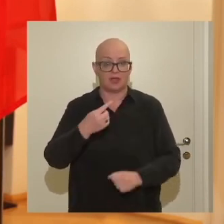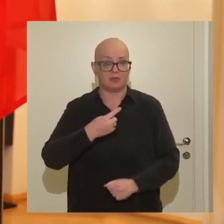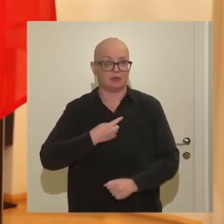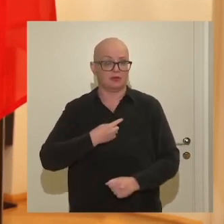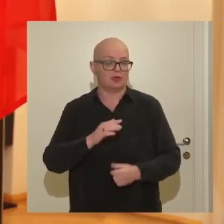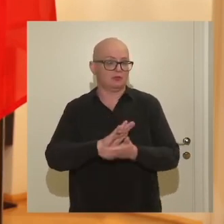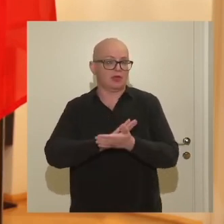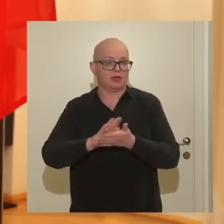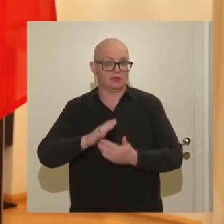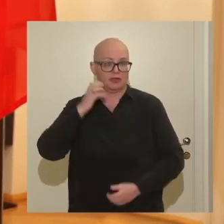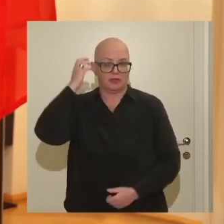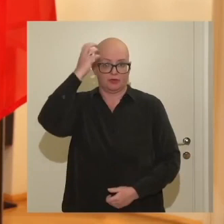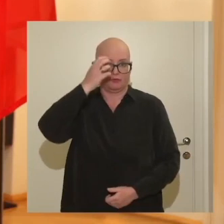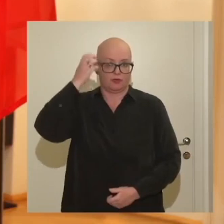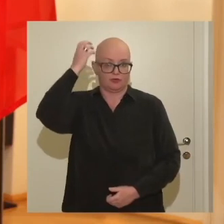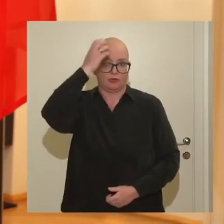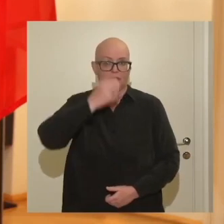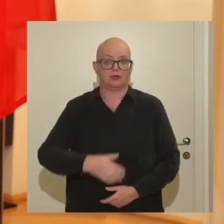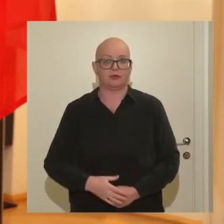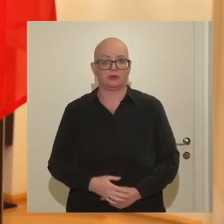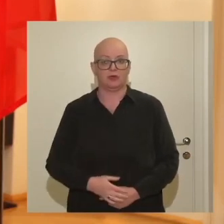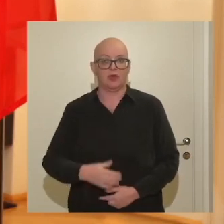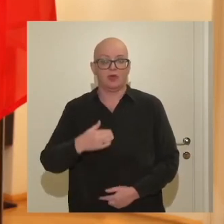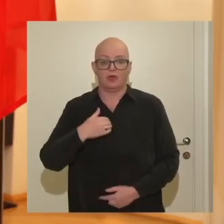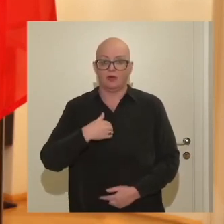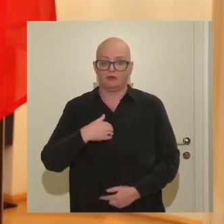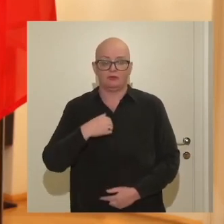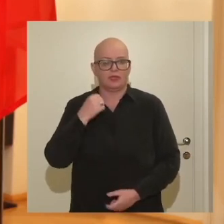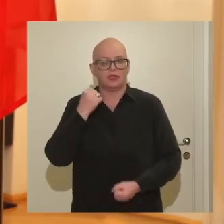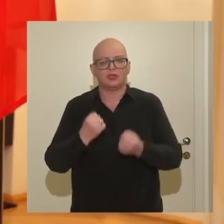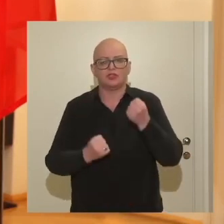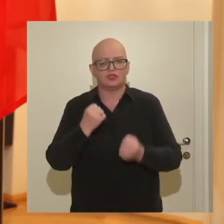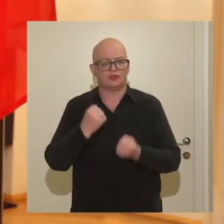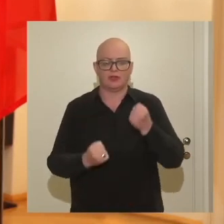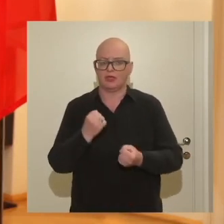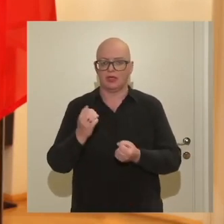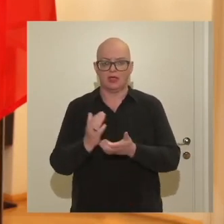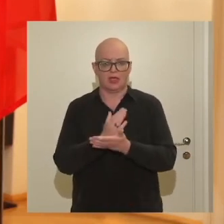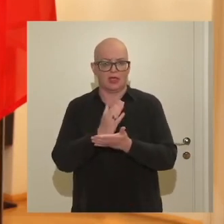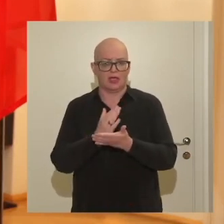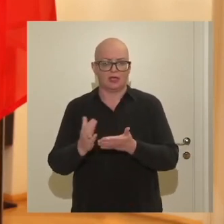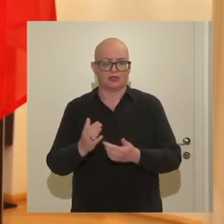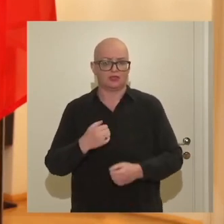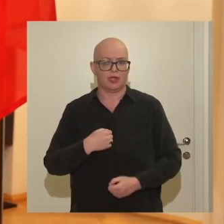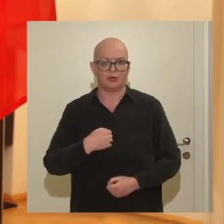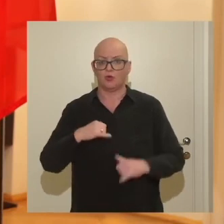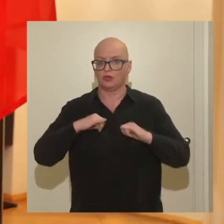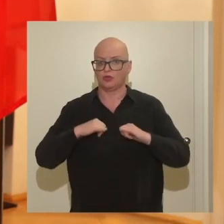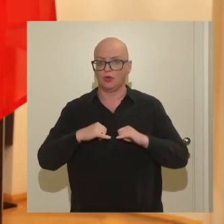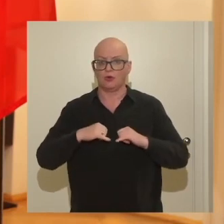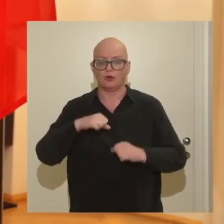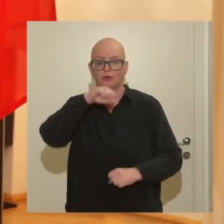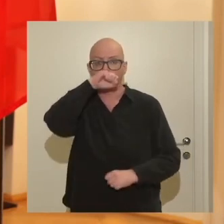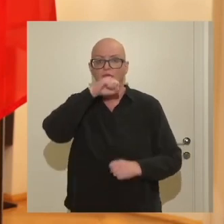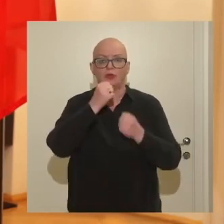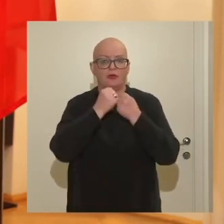150.000 Frauen nach Tirol kommen und unter Umständen politisch tätig sind. Und diese Isolation Tirols, weil